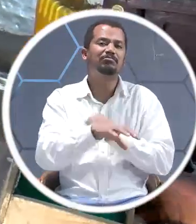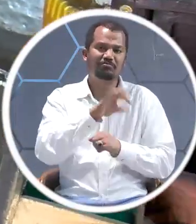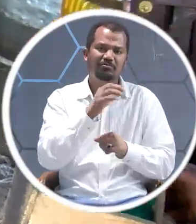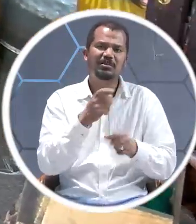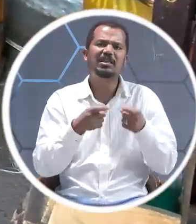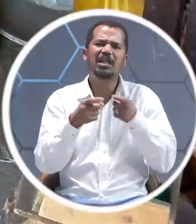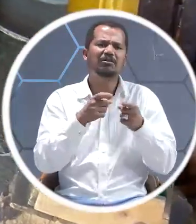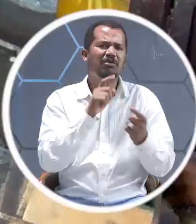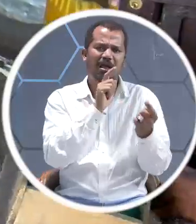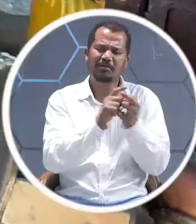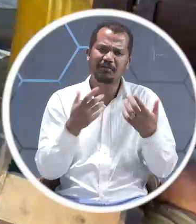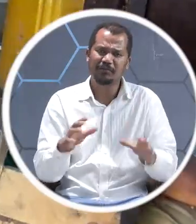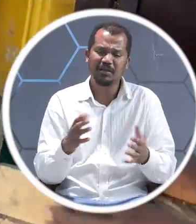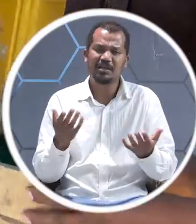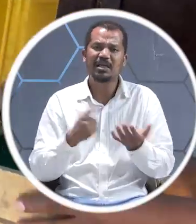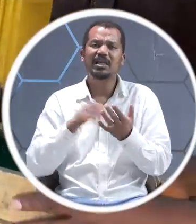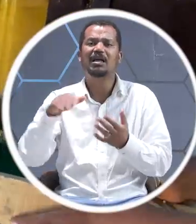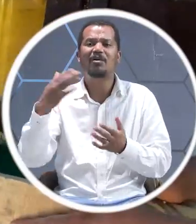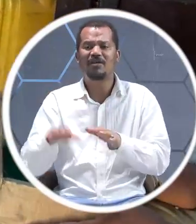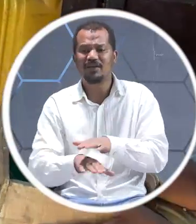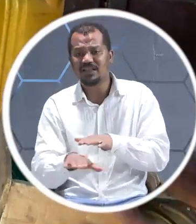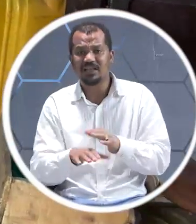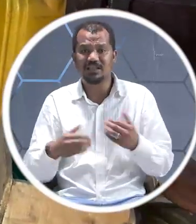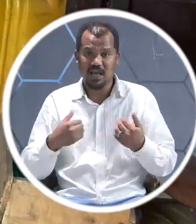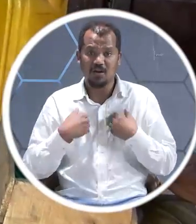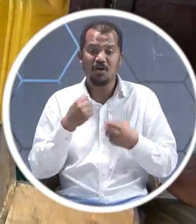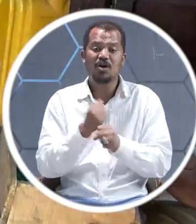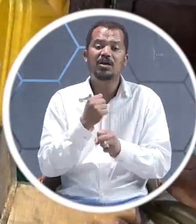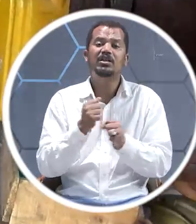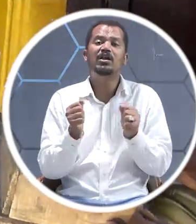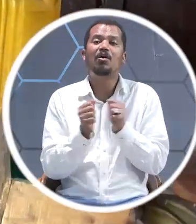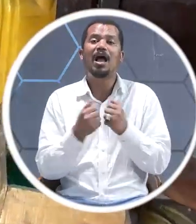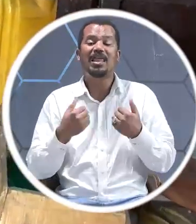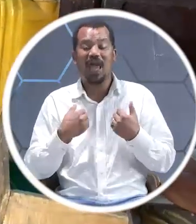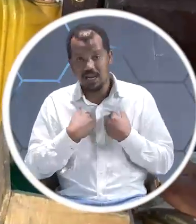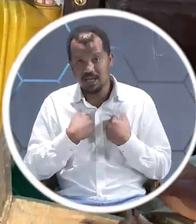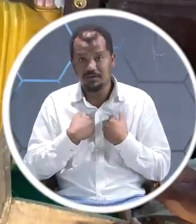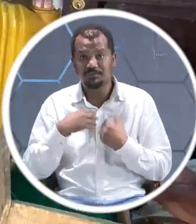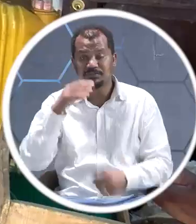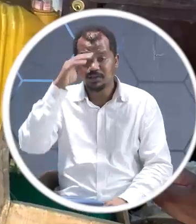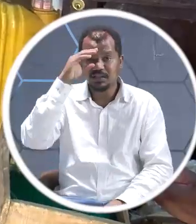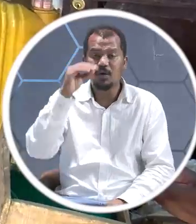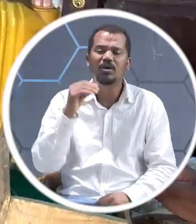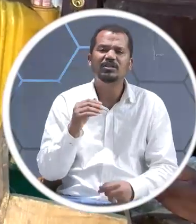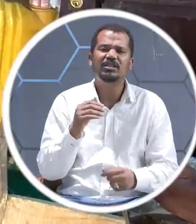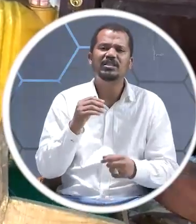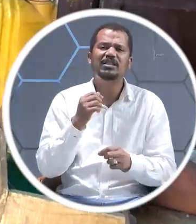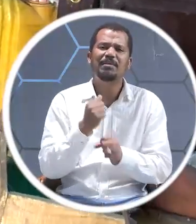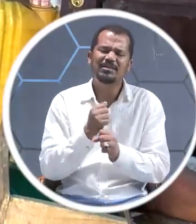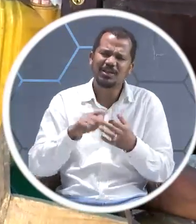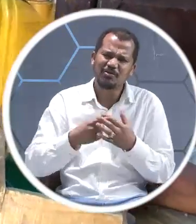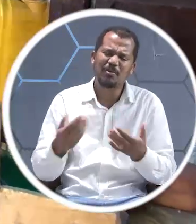ችለናል። ስራ አስኪያጁን አግኝተናል። ከዛ ባለፈ ታች ደግሞ ካለው ከስራው ጋር ያሉትንም ሰዎች ከመስራት